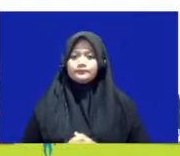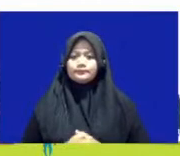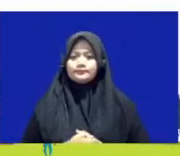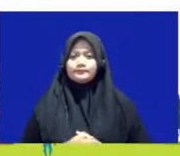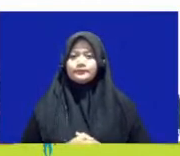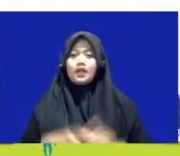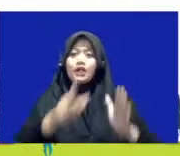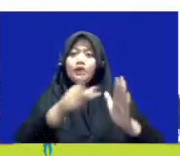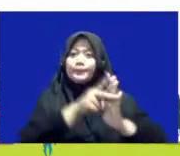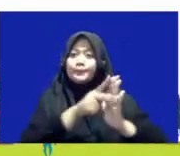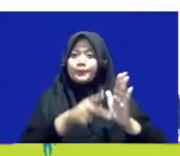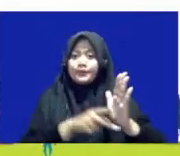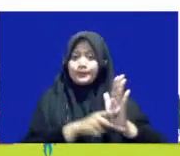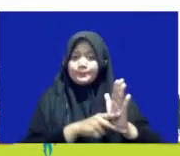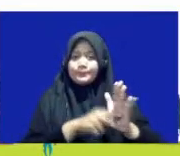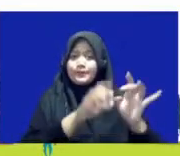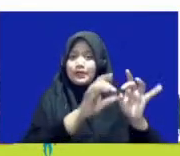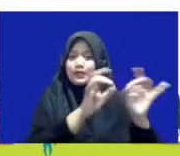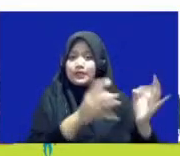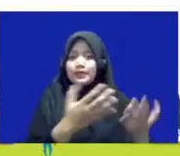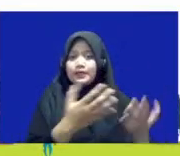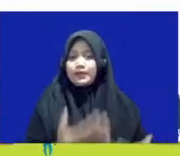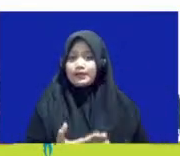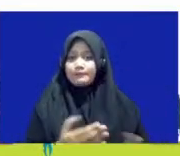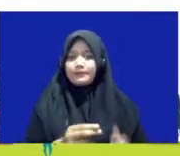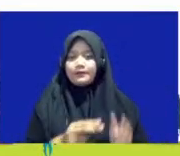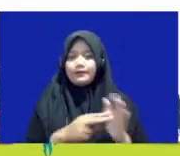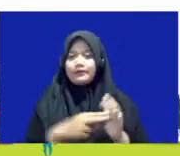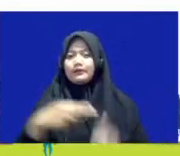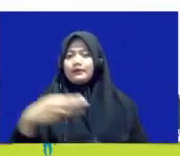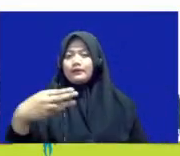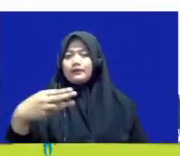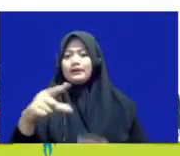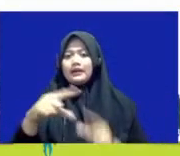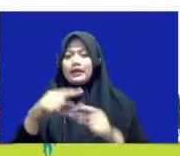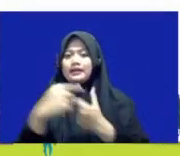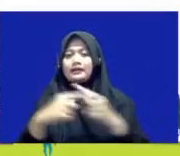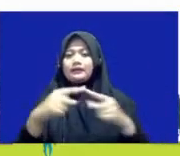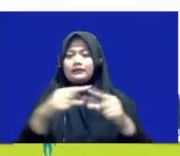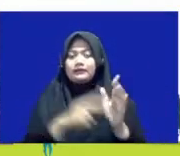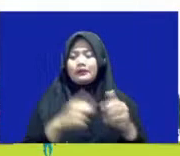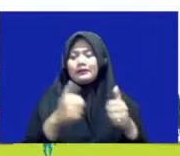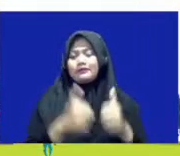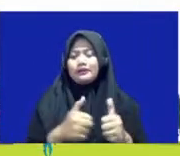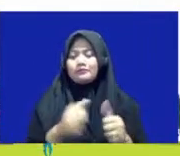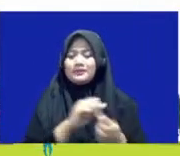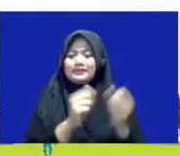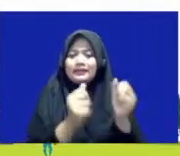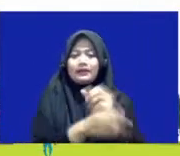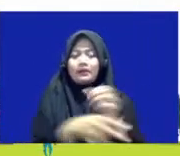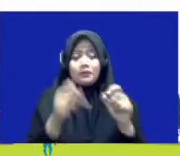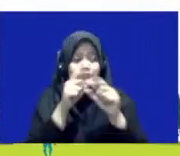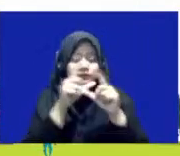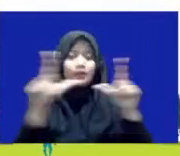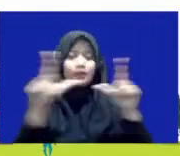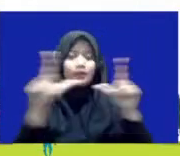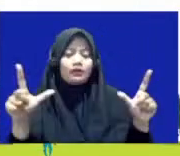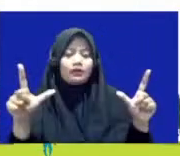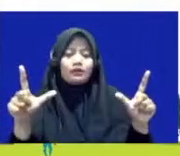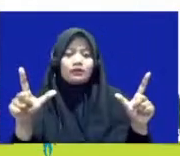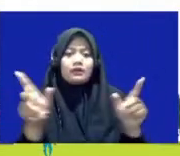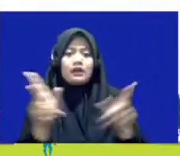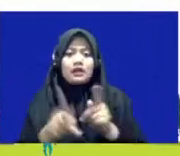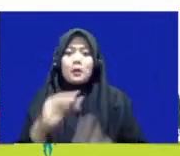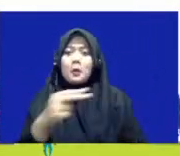program lainnya yaitu Nelayan Siaga Bencana. Kami menyadari bahwa